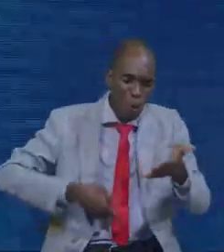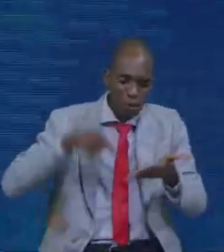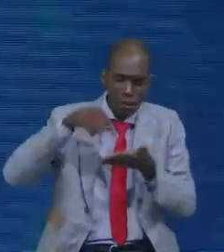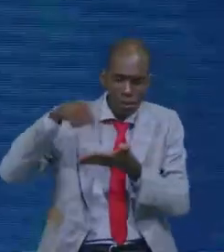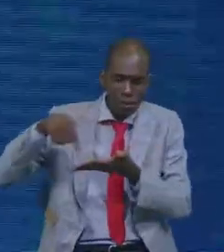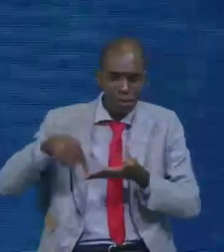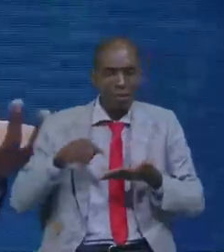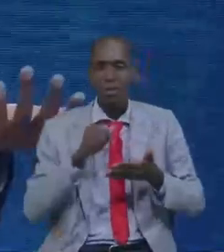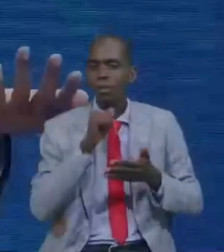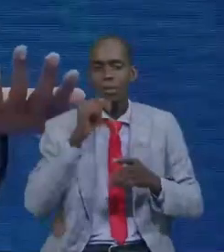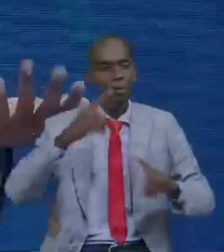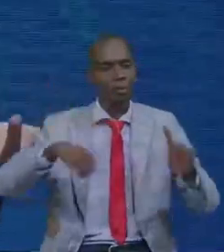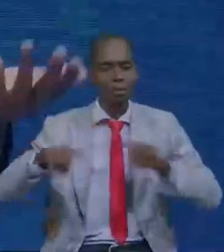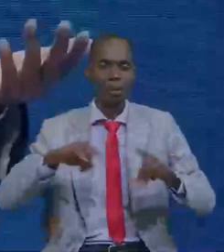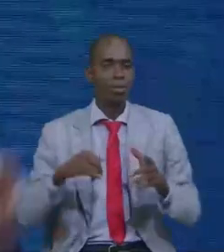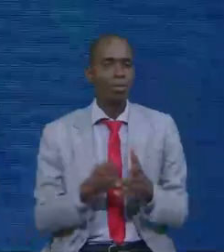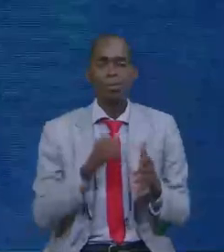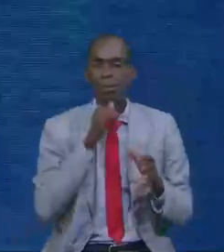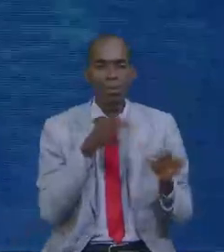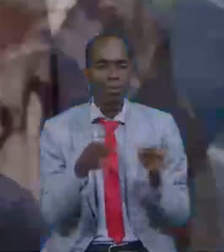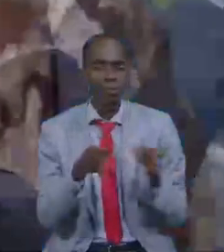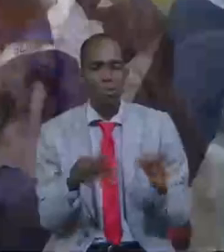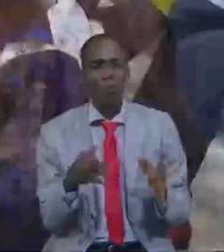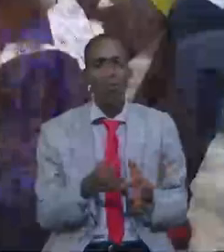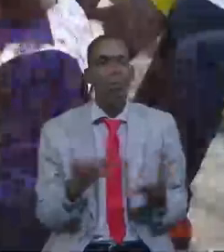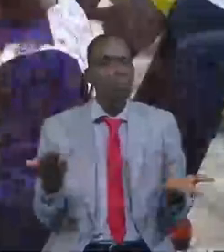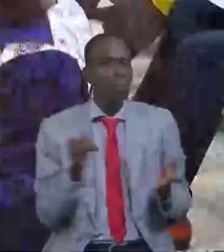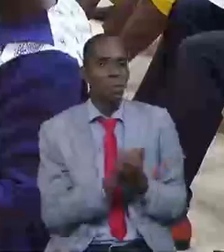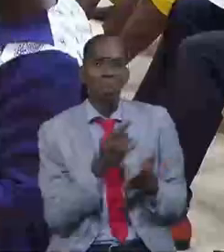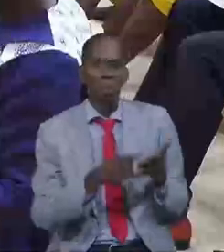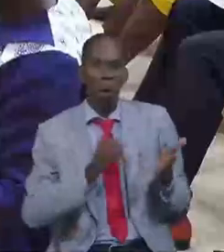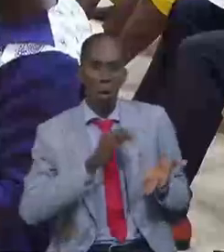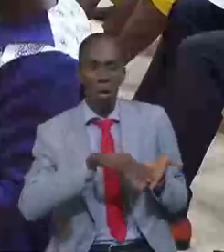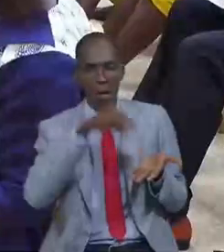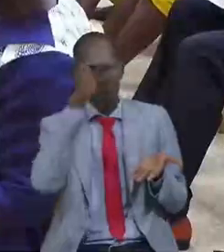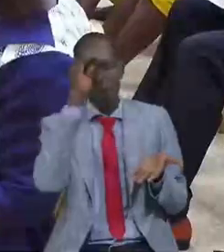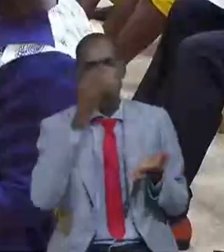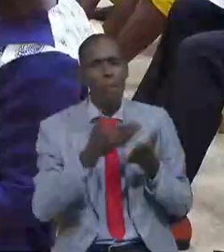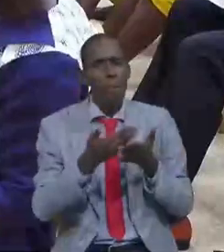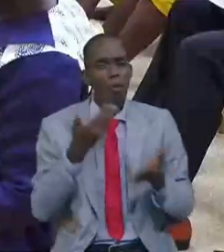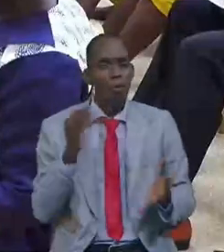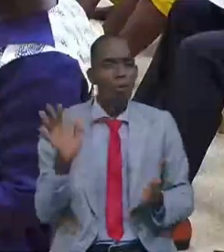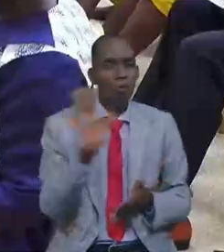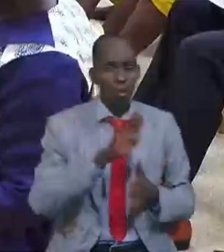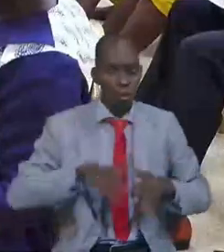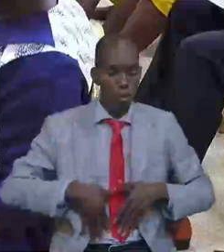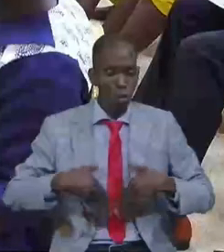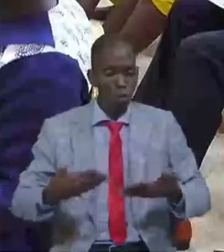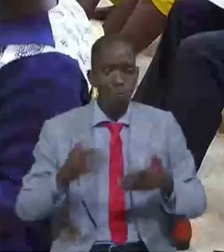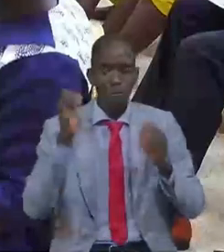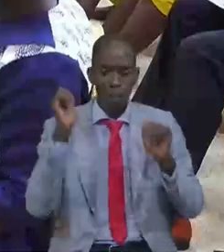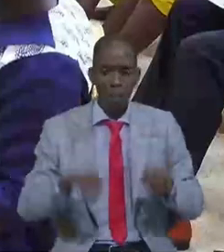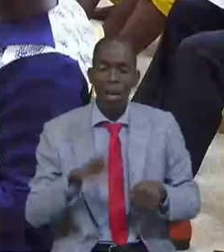Bon, je ne sais pas, hein? C'est ce qu'on nous a dit de faire avant la confession, avant qu'elle soit réelle, avant que la confession ne